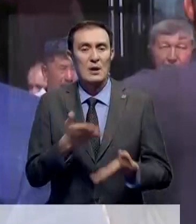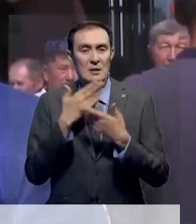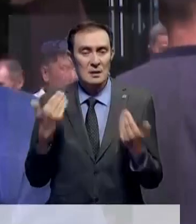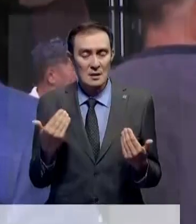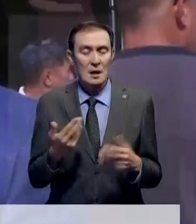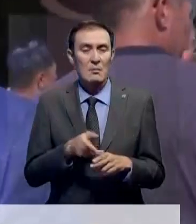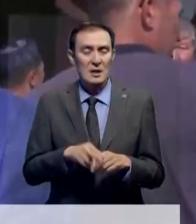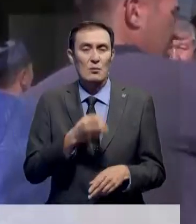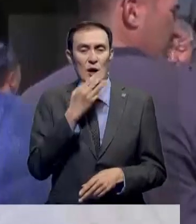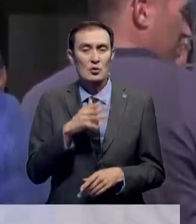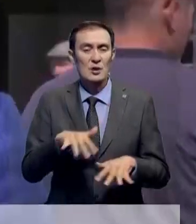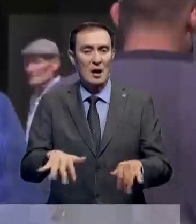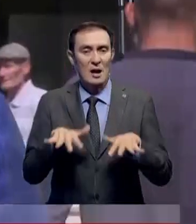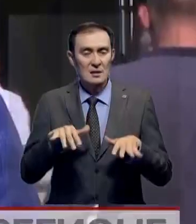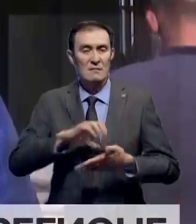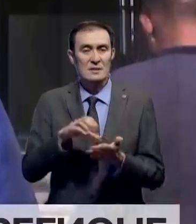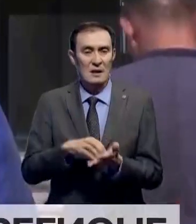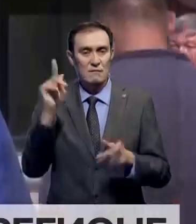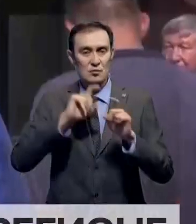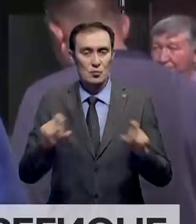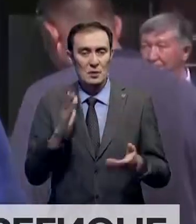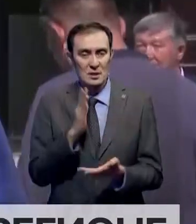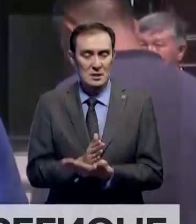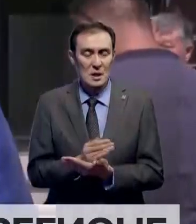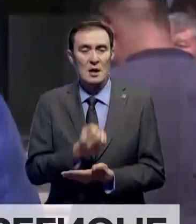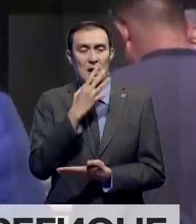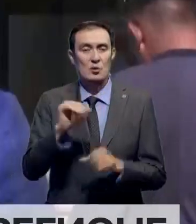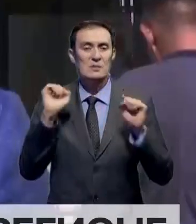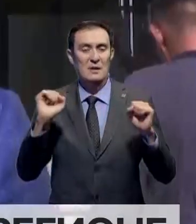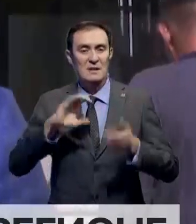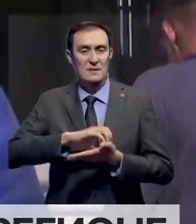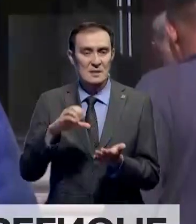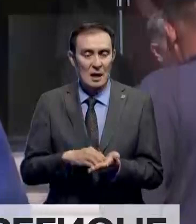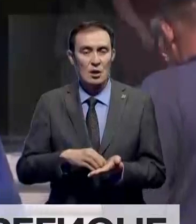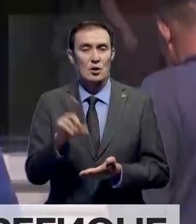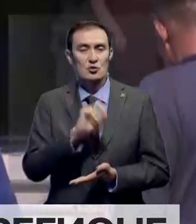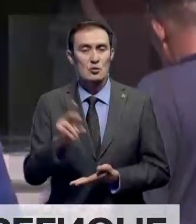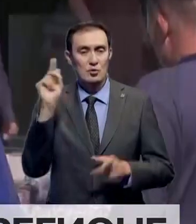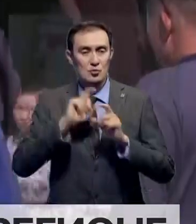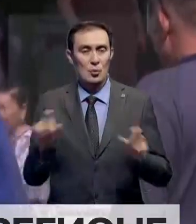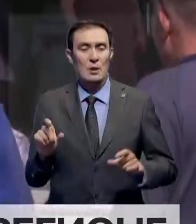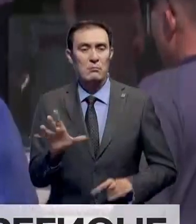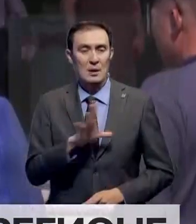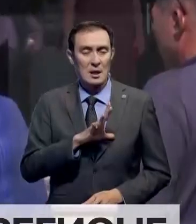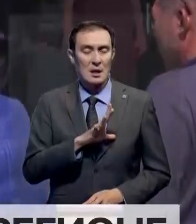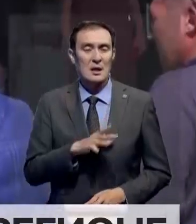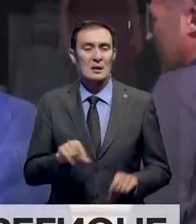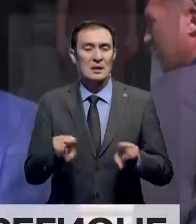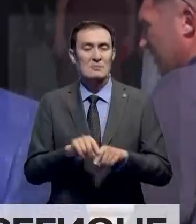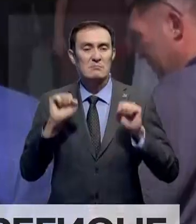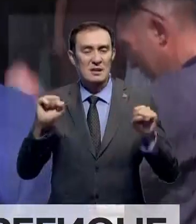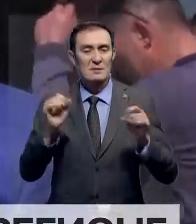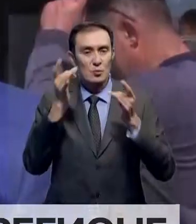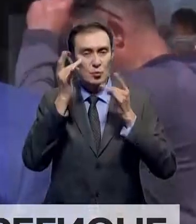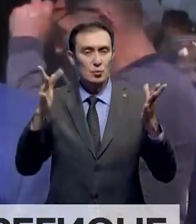хорошие актовый зал большой построили в школе хороший спортивный зал для того чтобы школа стала таким спортивным